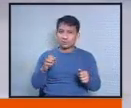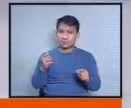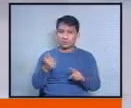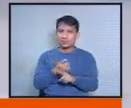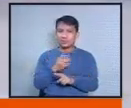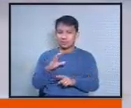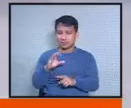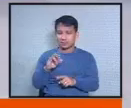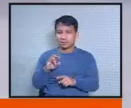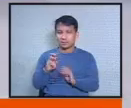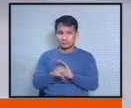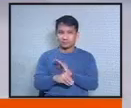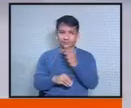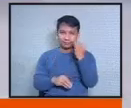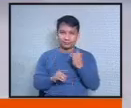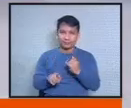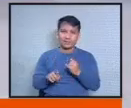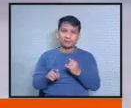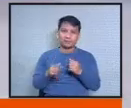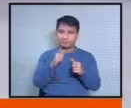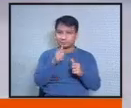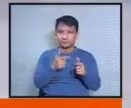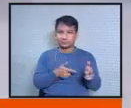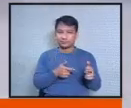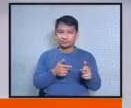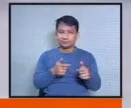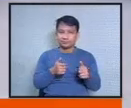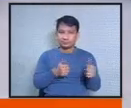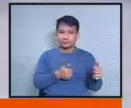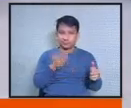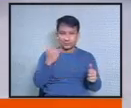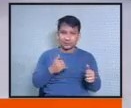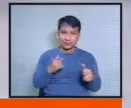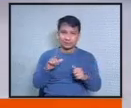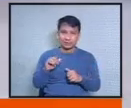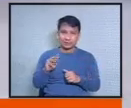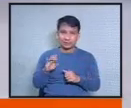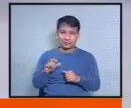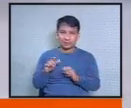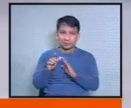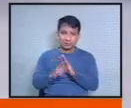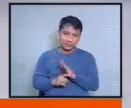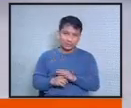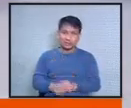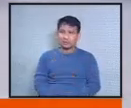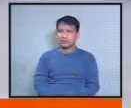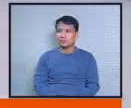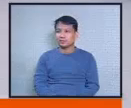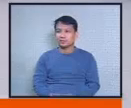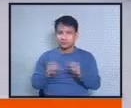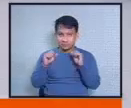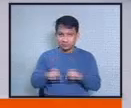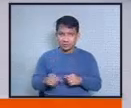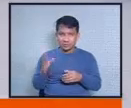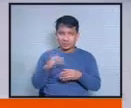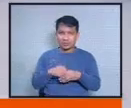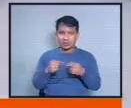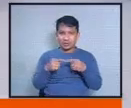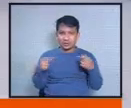crime by not abiding to our labor law. So pwede pumasok